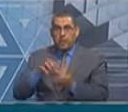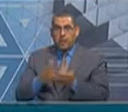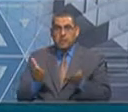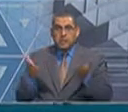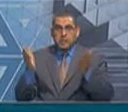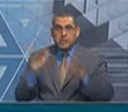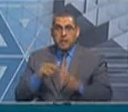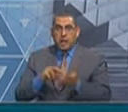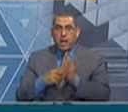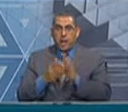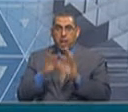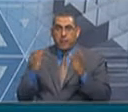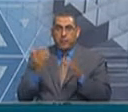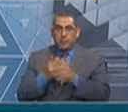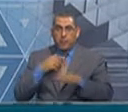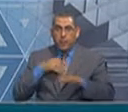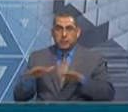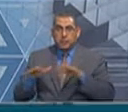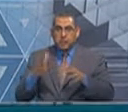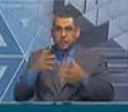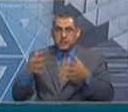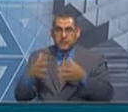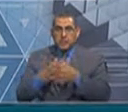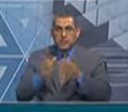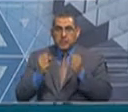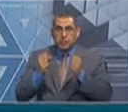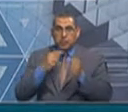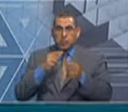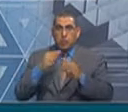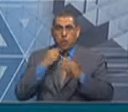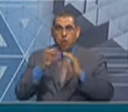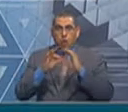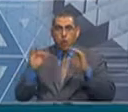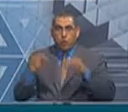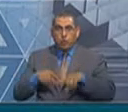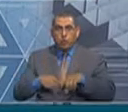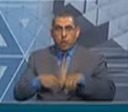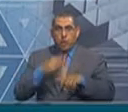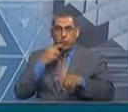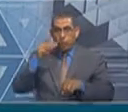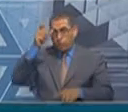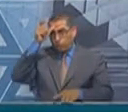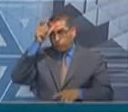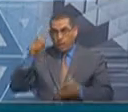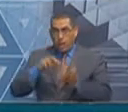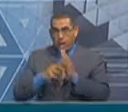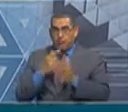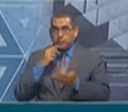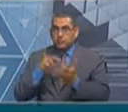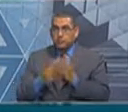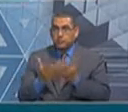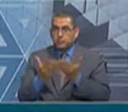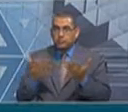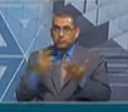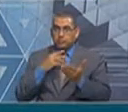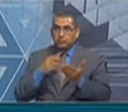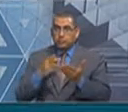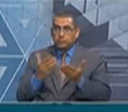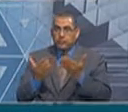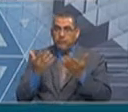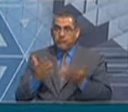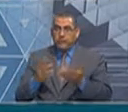حل لي يعني حل الأزمة ما بين كل من قبرص واليونان والجانب التركي فيما يخص هذا الأمر، ناهيك عن